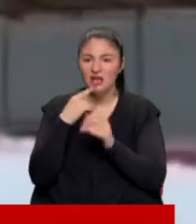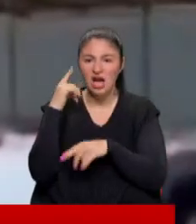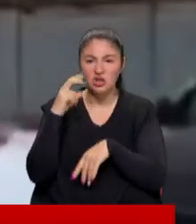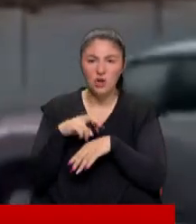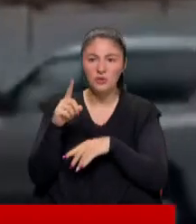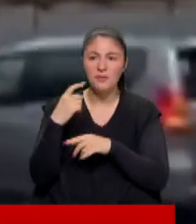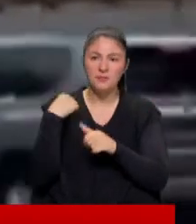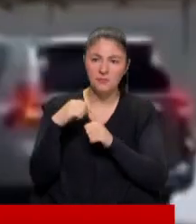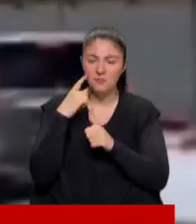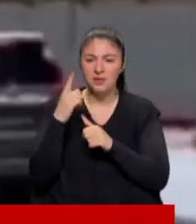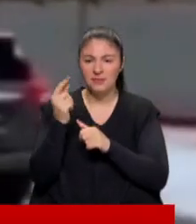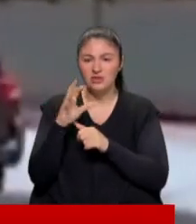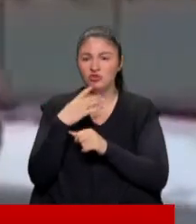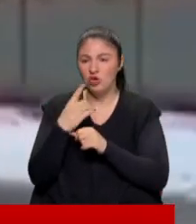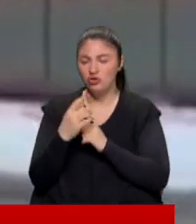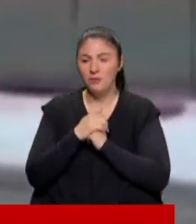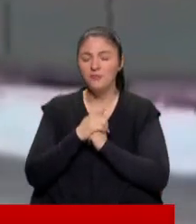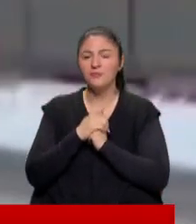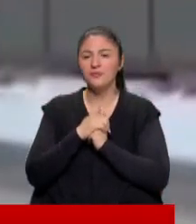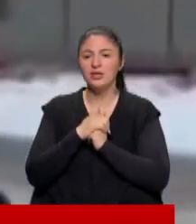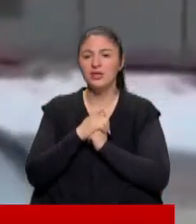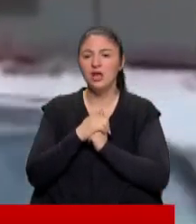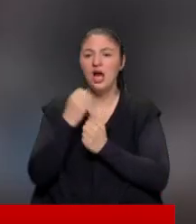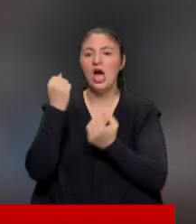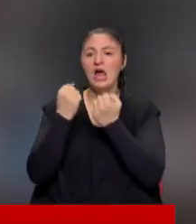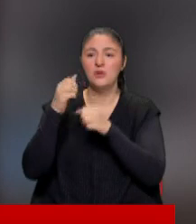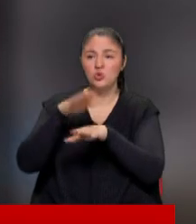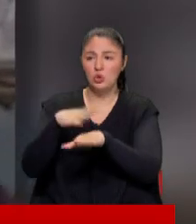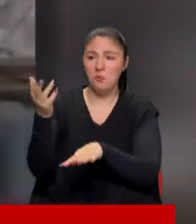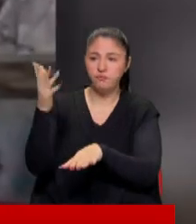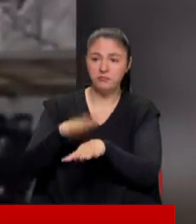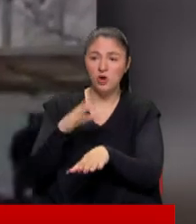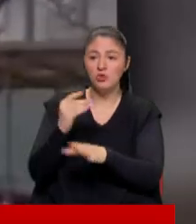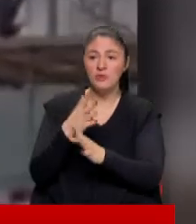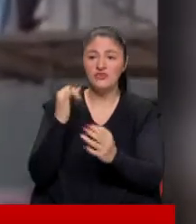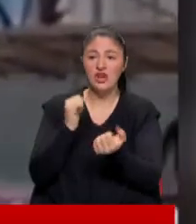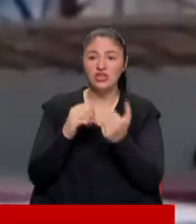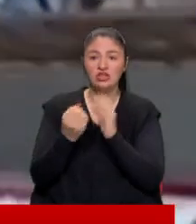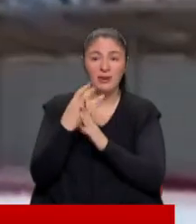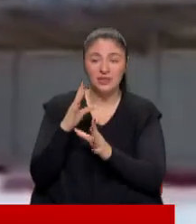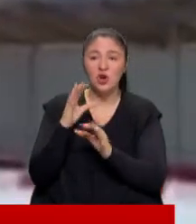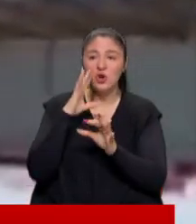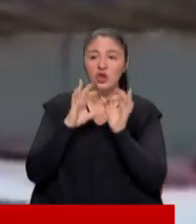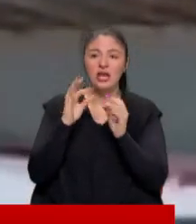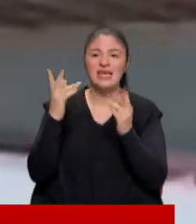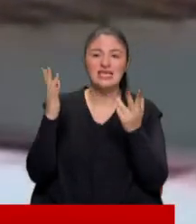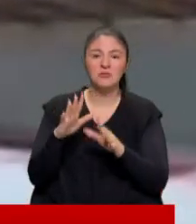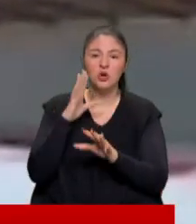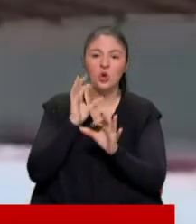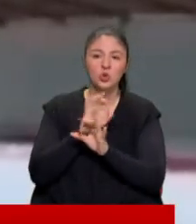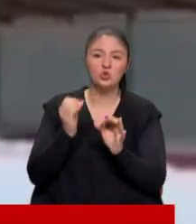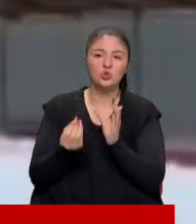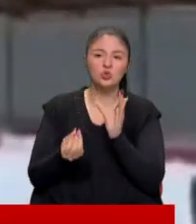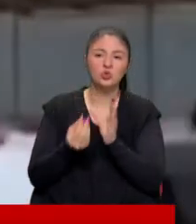hatırlıyorum. Buraya bir daha bakayım, birazdan söylerim. Aracın üzerine düşse büyük bir facia yaşanabilirdi. Kontrollü yıkımın işte kontrolsüz